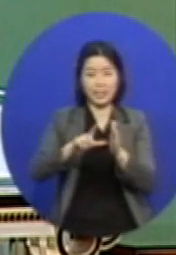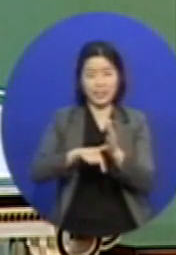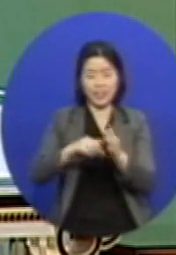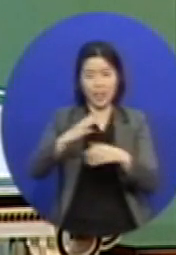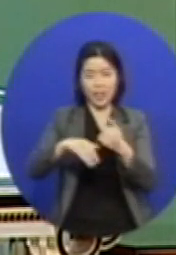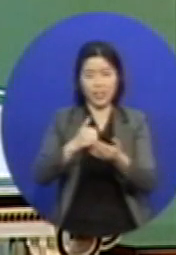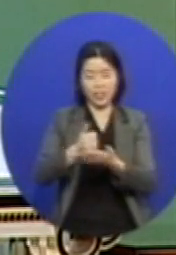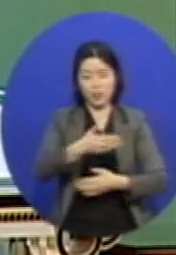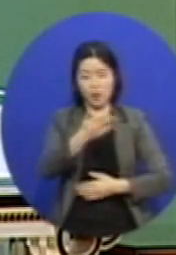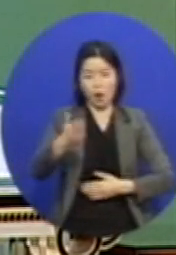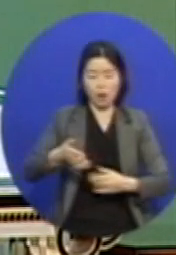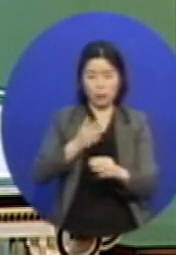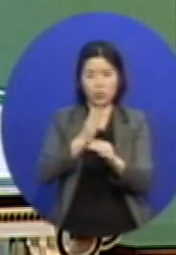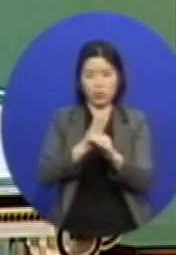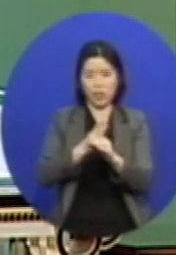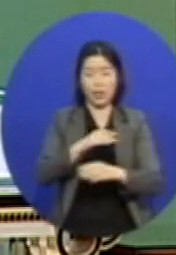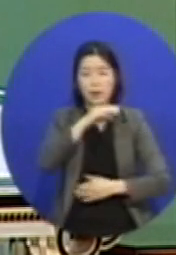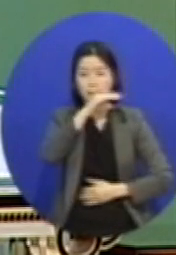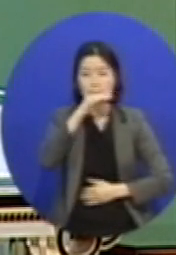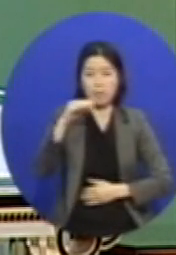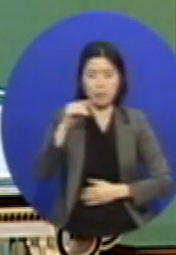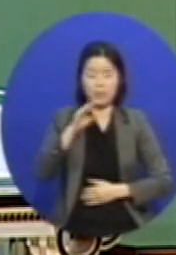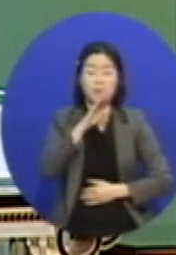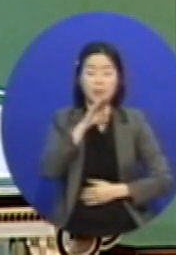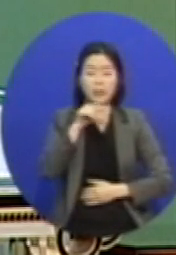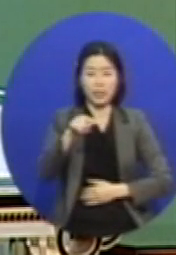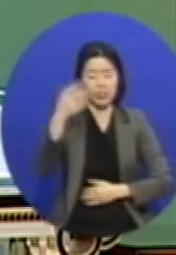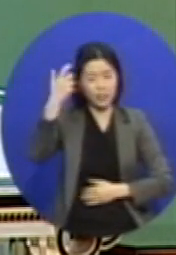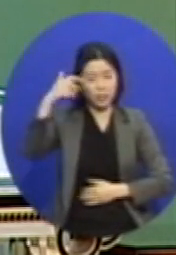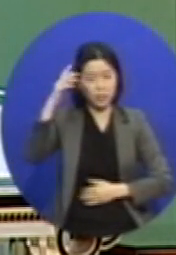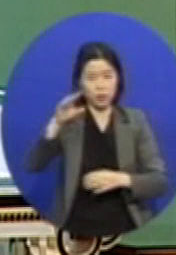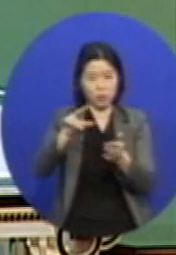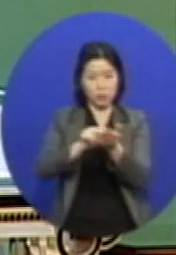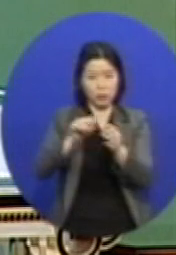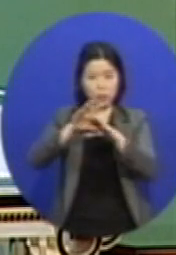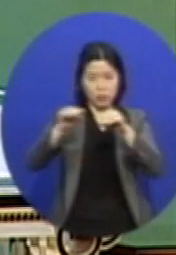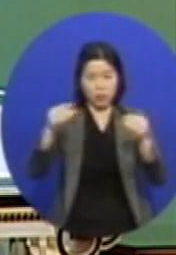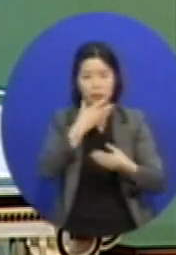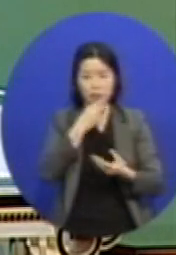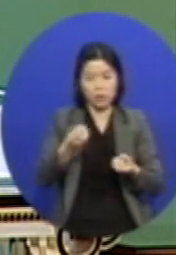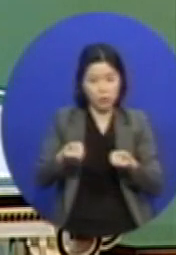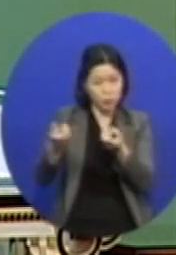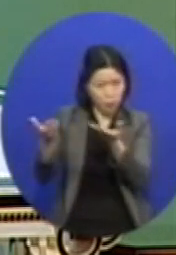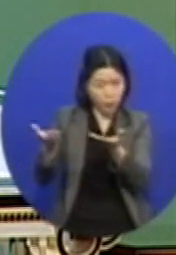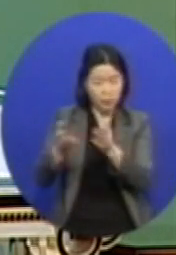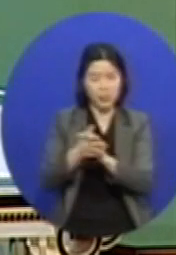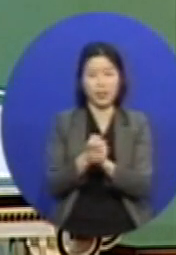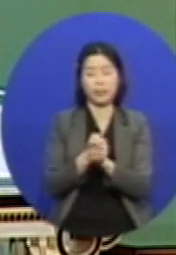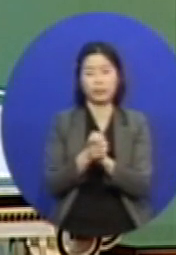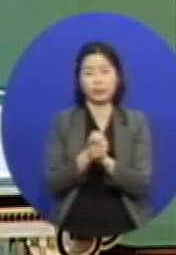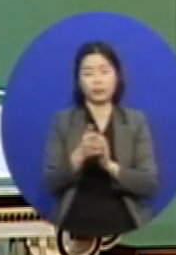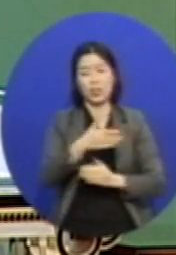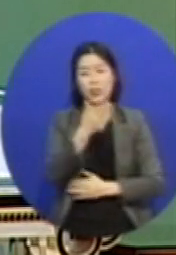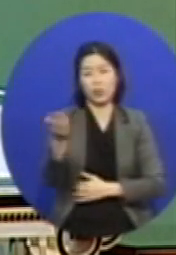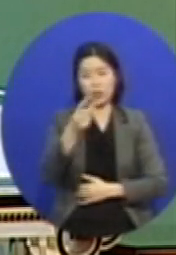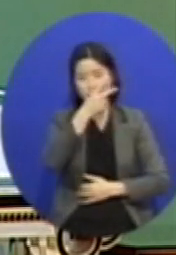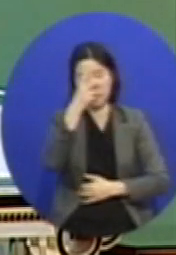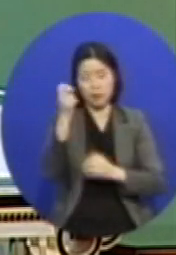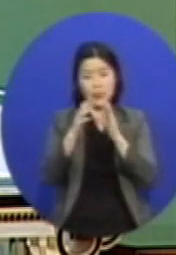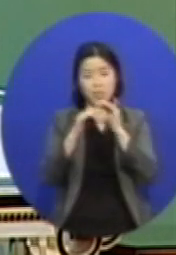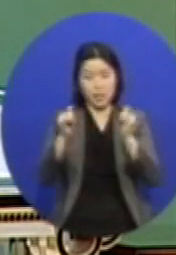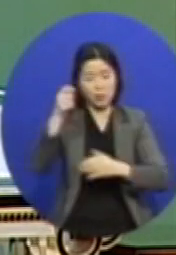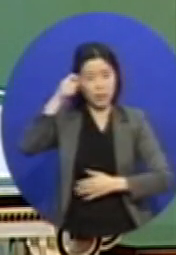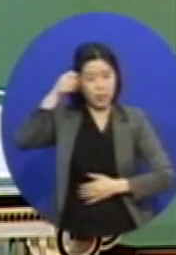여러분들 가운데에 바로 이 영적인 문제를 풀어 주시기를 축복합니다 여러분이 잠든 자인 것을 깨달았다면